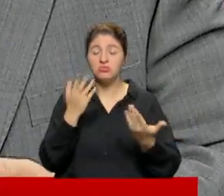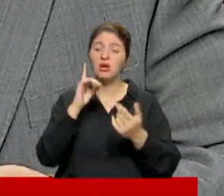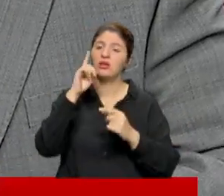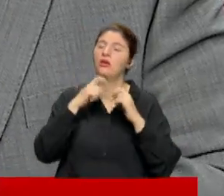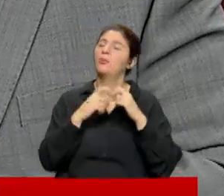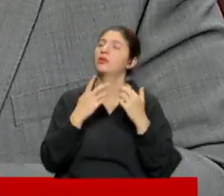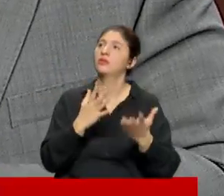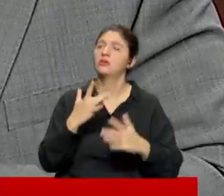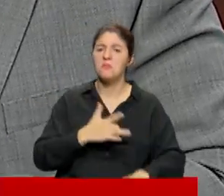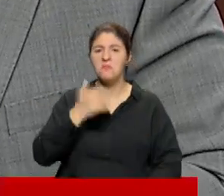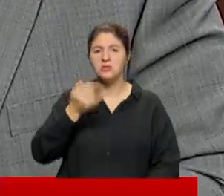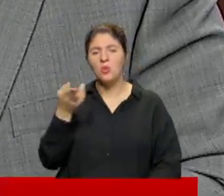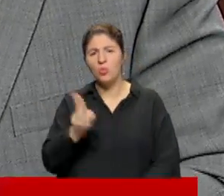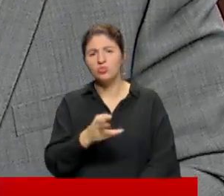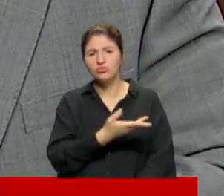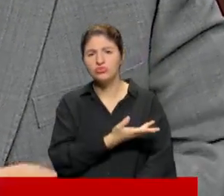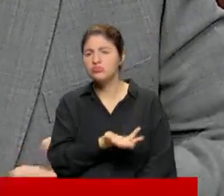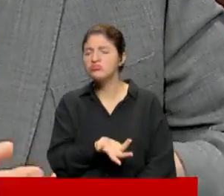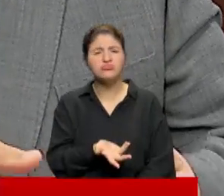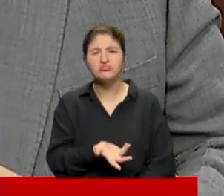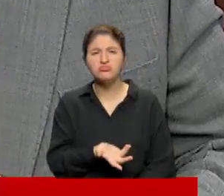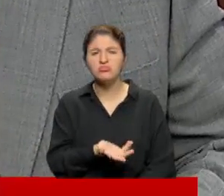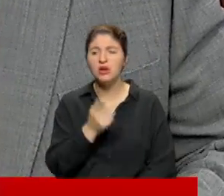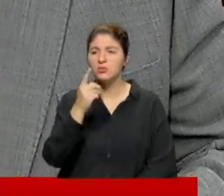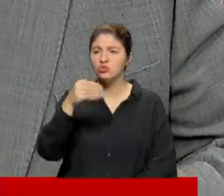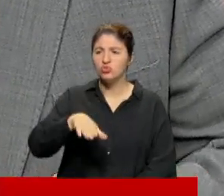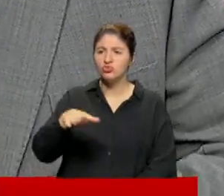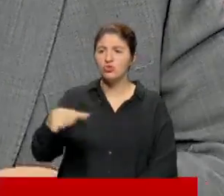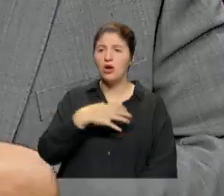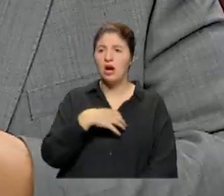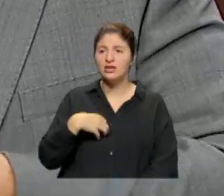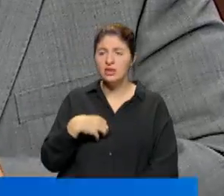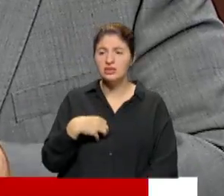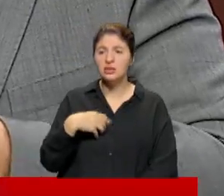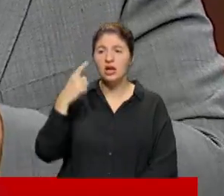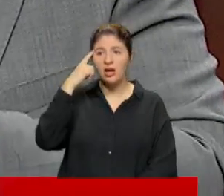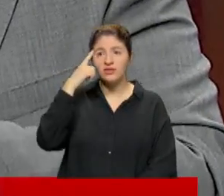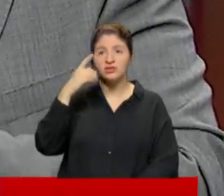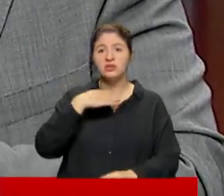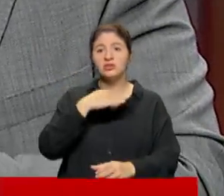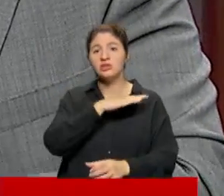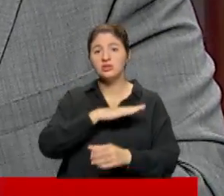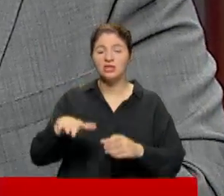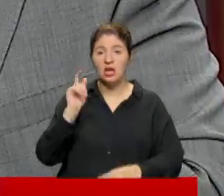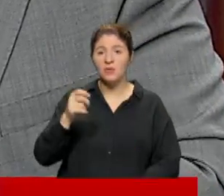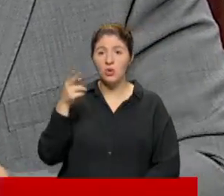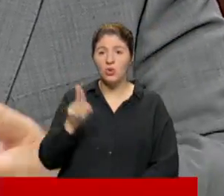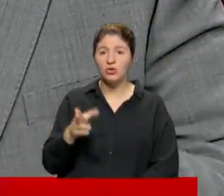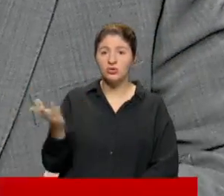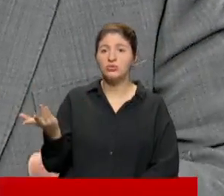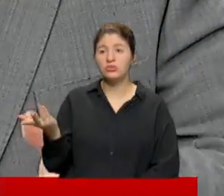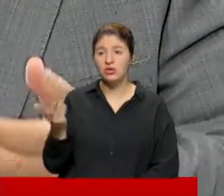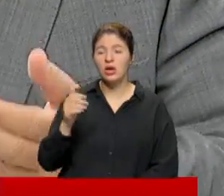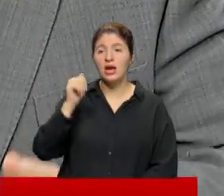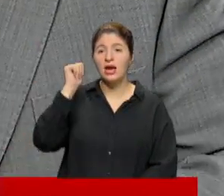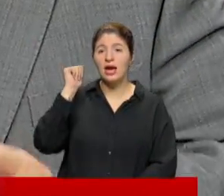eylesin acımasızca öldürüldü Bir Çocuk annesinin kafasını kopartarak öldürdü